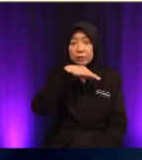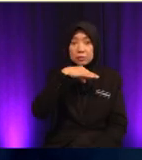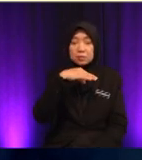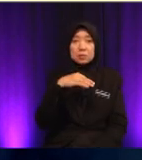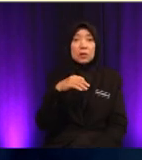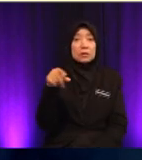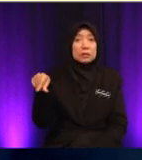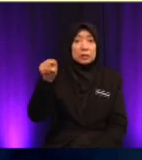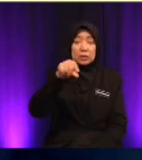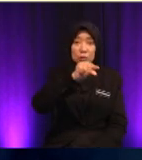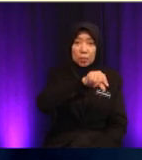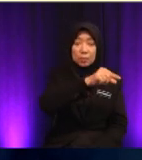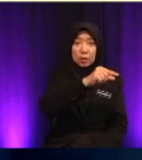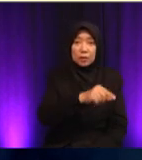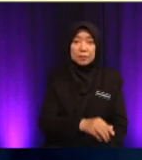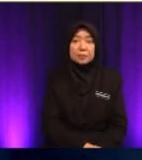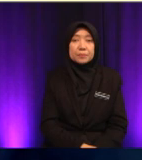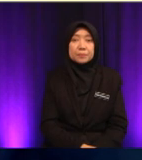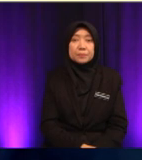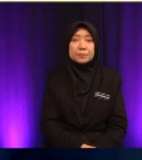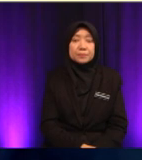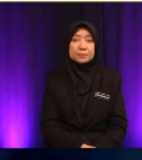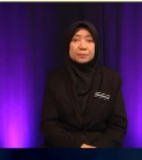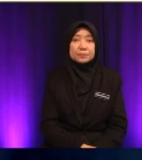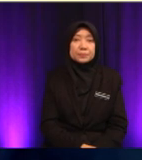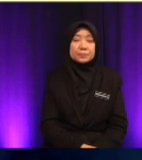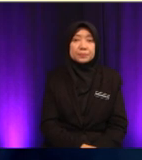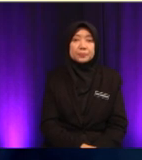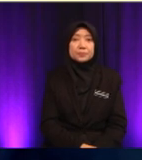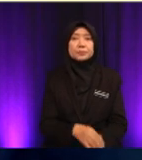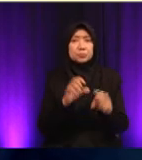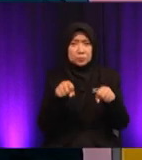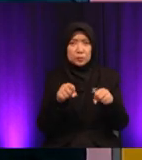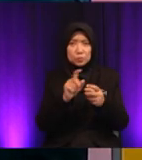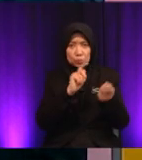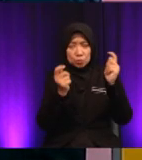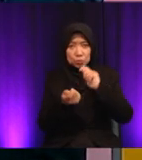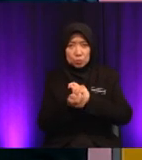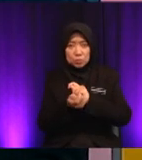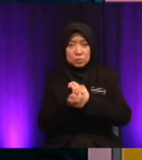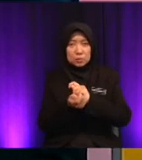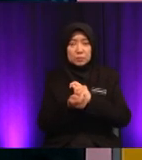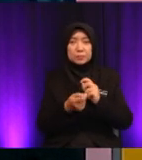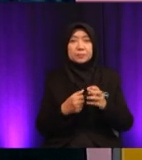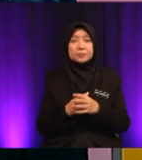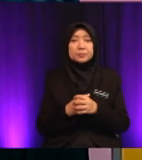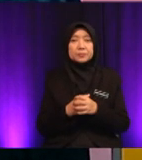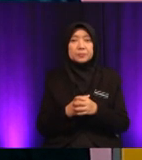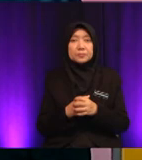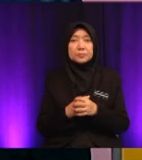cahaya yang gelombang sebagai serah sekarang ini di Bali boleh ke Zahra atau pembuli-guli kan tadi kan